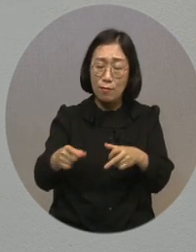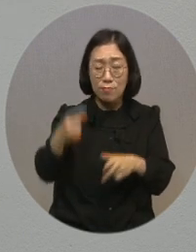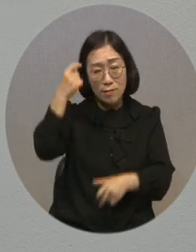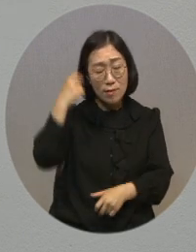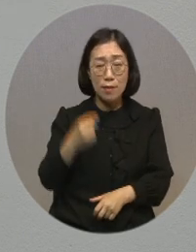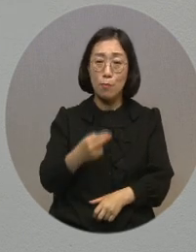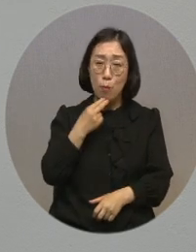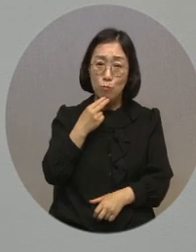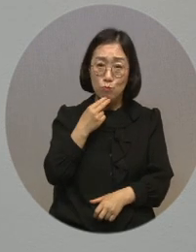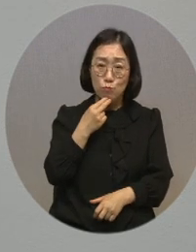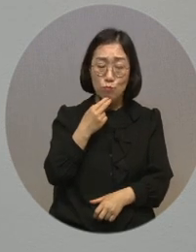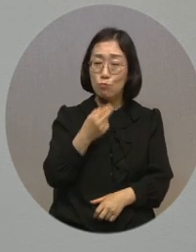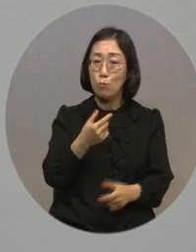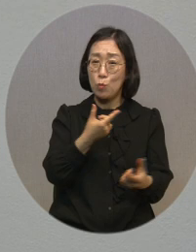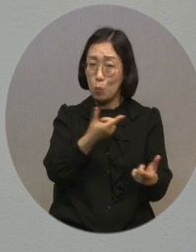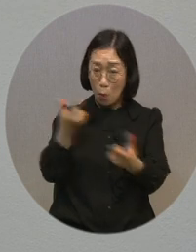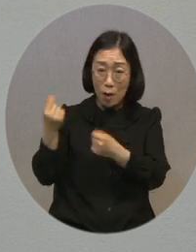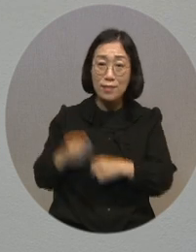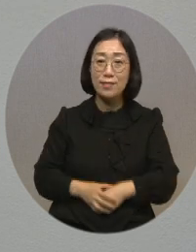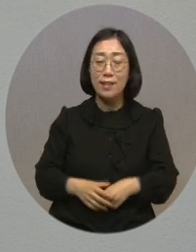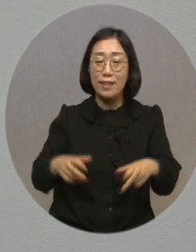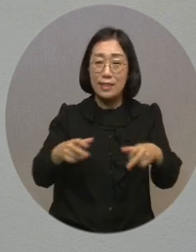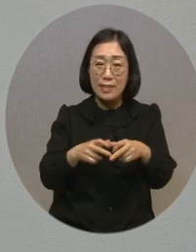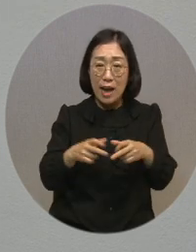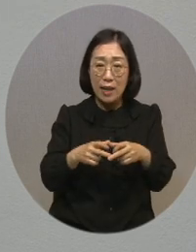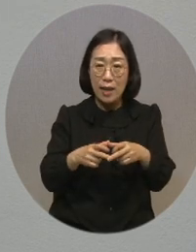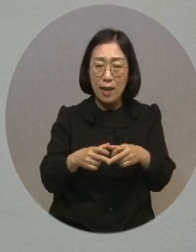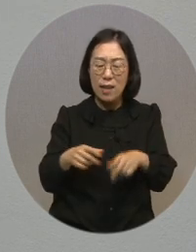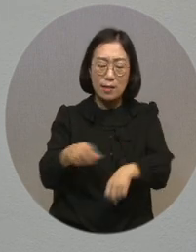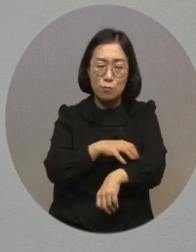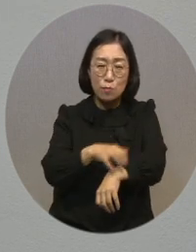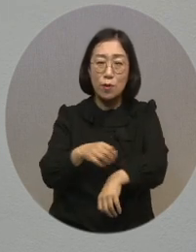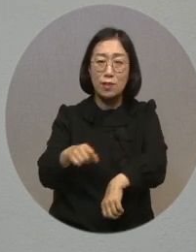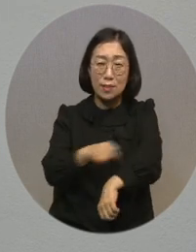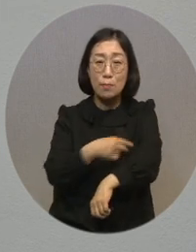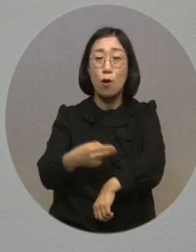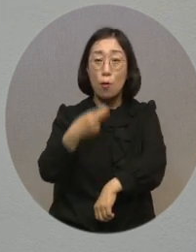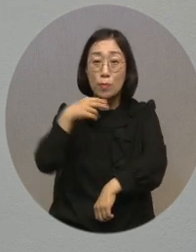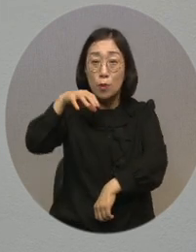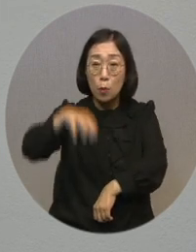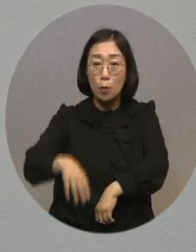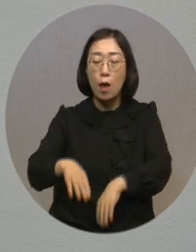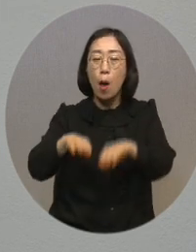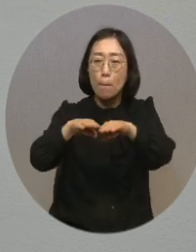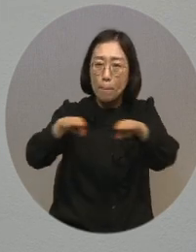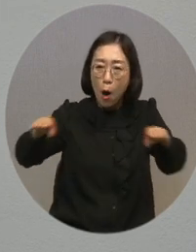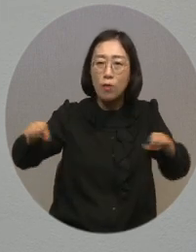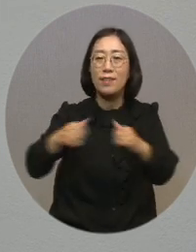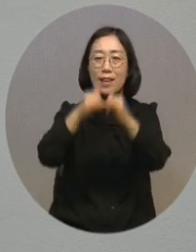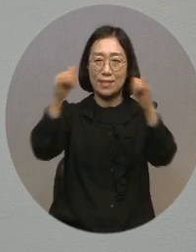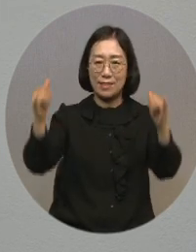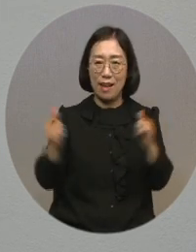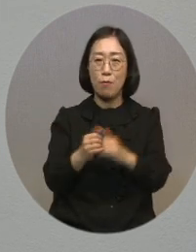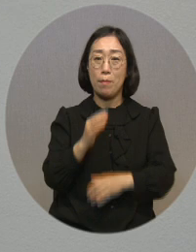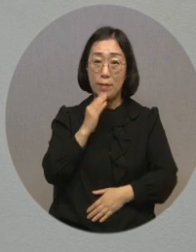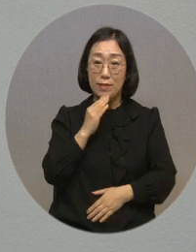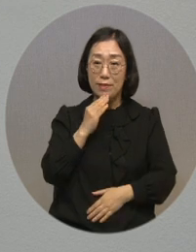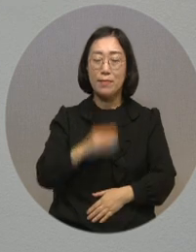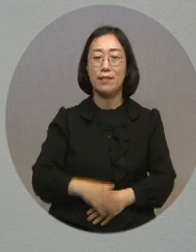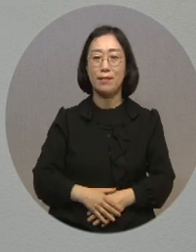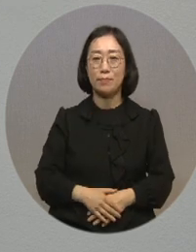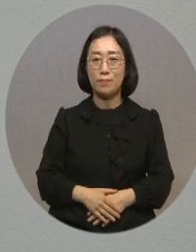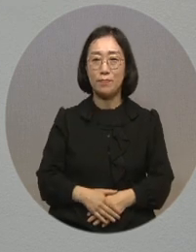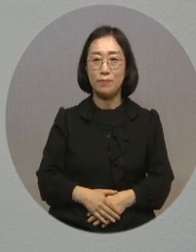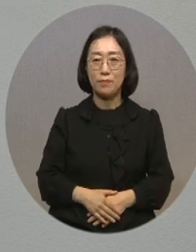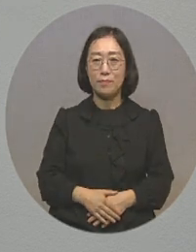느껴지지 않듯이 장애가 장애로 느껴지지 않는 사회, 그것이 평등한 사회입니다. 복지TV